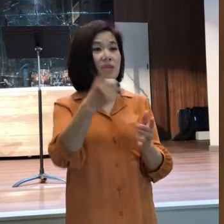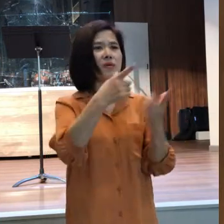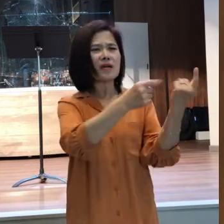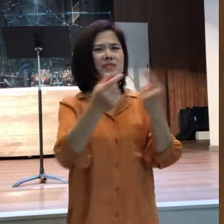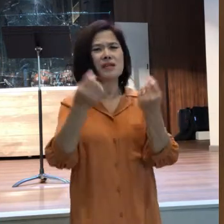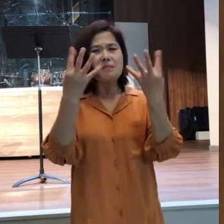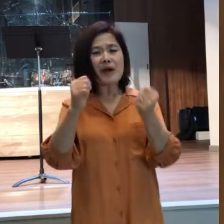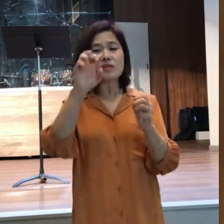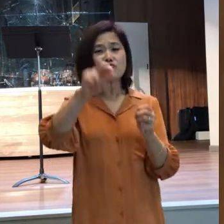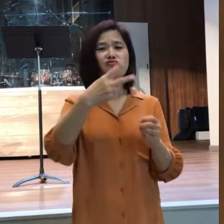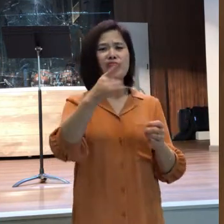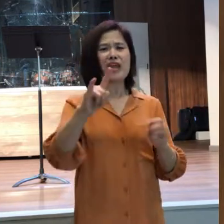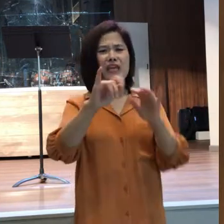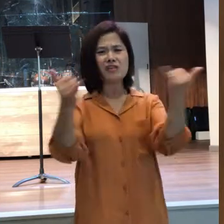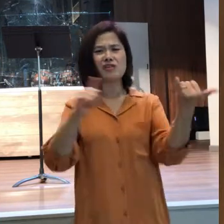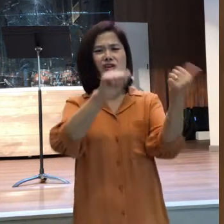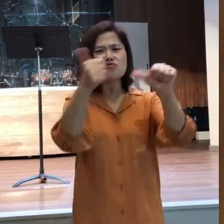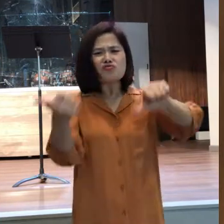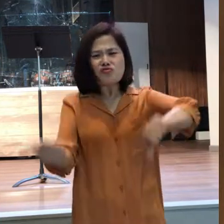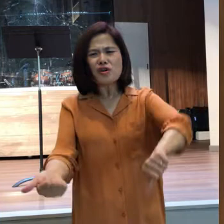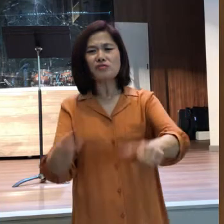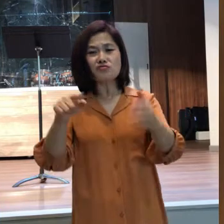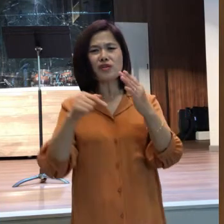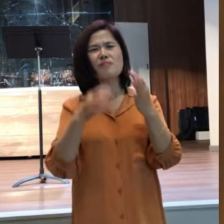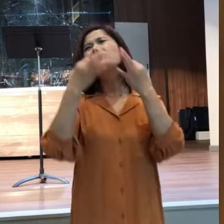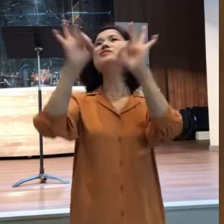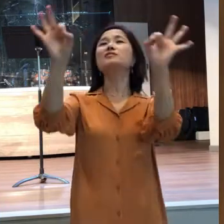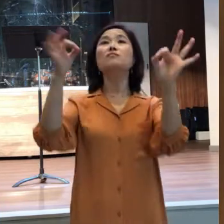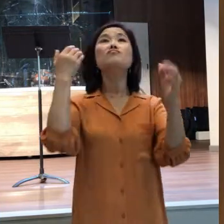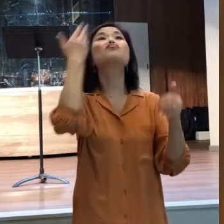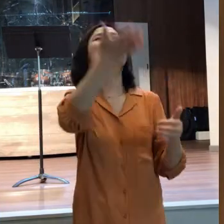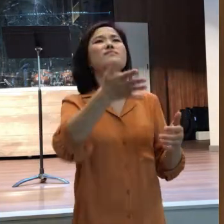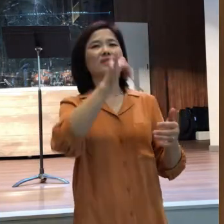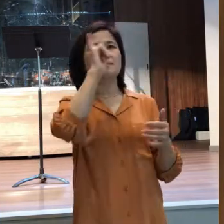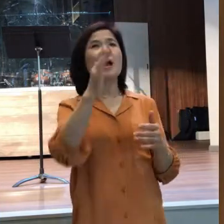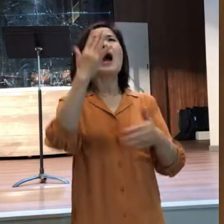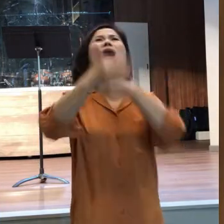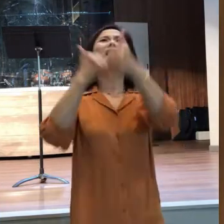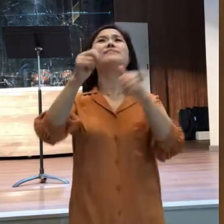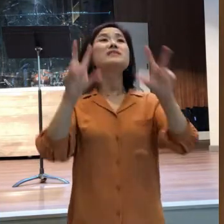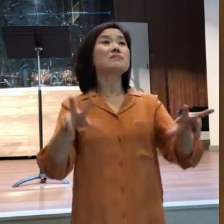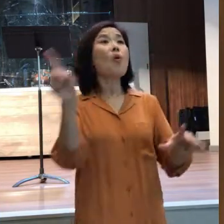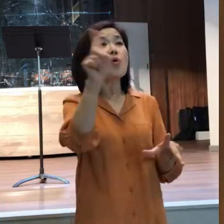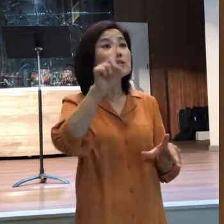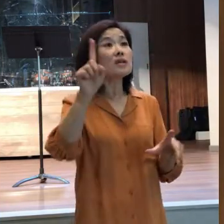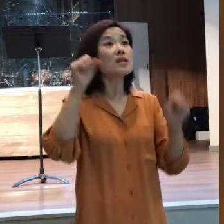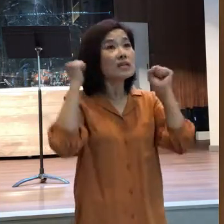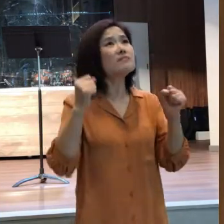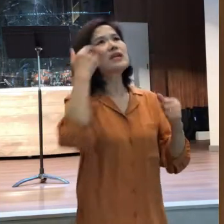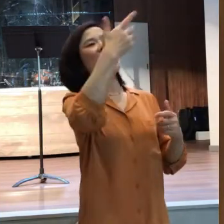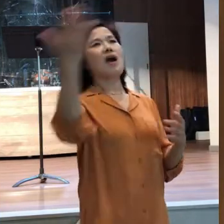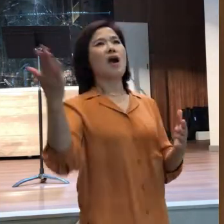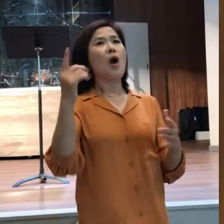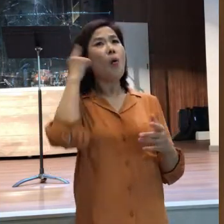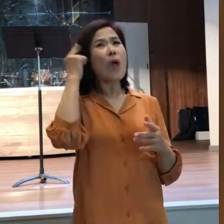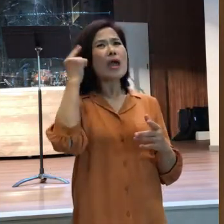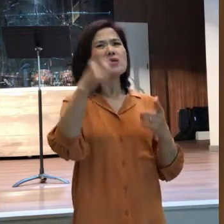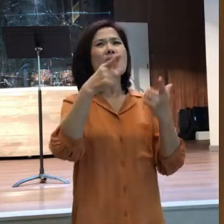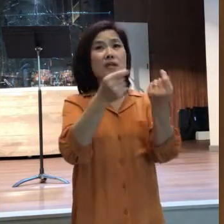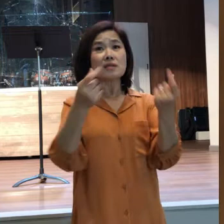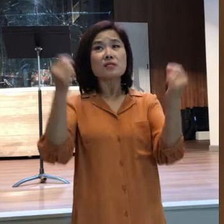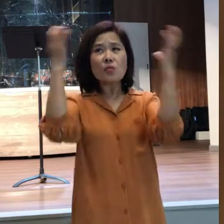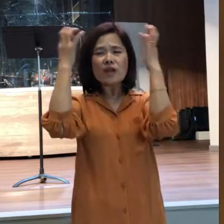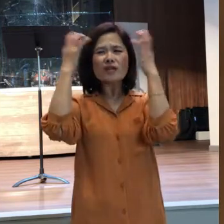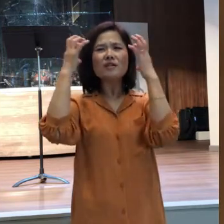그처럼 많은 유태인들이 죽어가는 중에 부르짖었던 물음이 있었습니다. 하나님은 지금 어디에 계십니까? 왜 이런